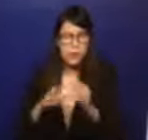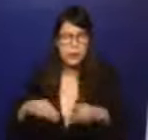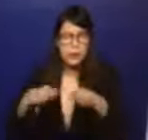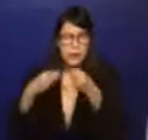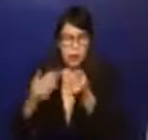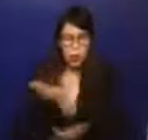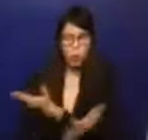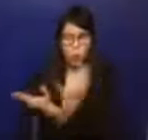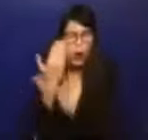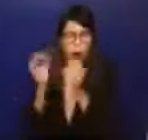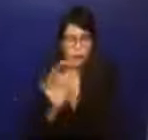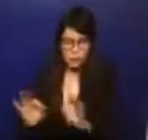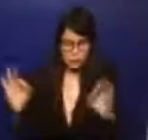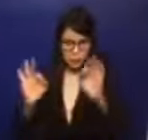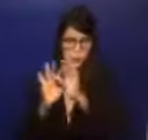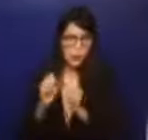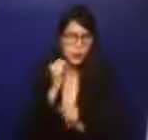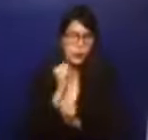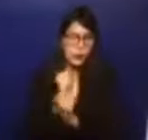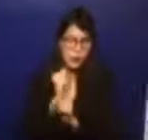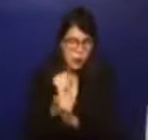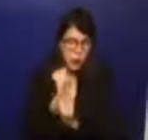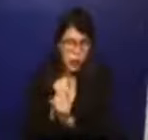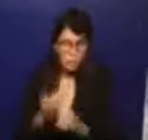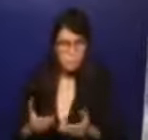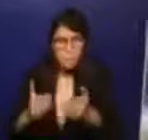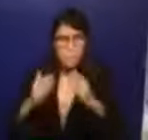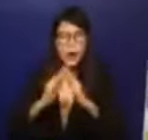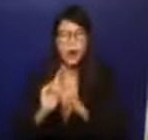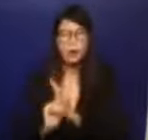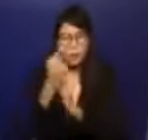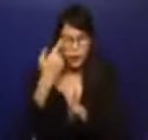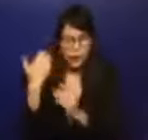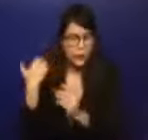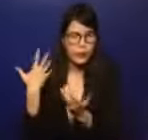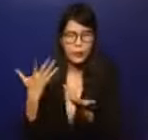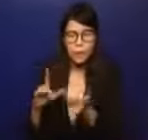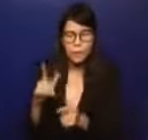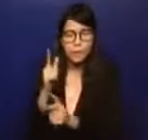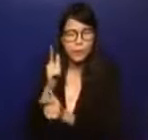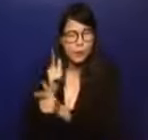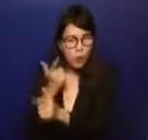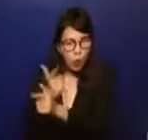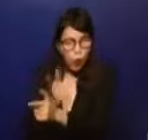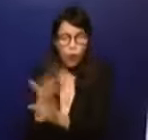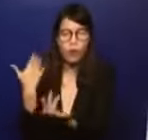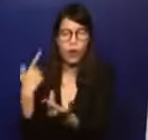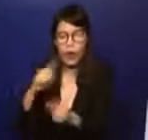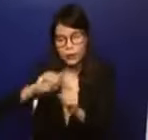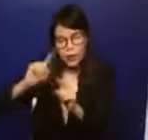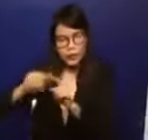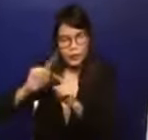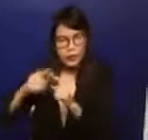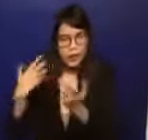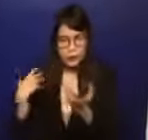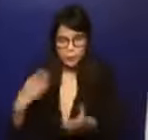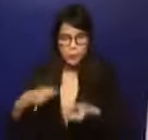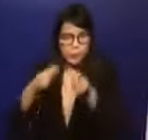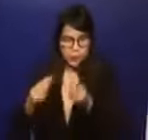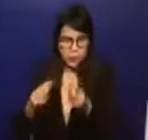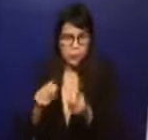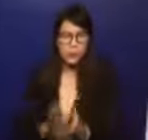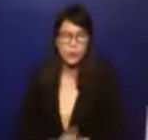าสวาระสำคัญขึ้นบ้านใหม่งานศพงานแต่งงานฉลองได้เครื่องราชได้ไปฉลองนะคะเป็นครั้งเป็นคราวค่ะแ